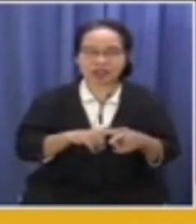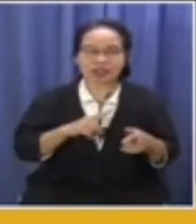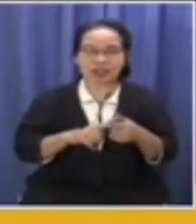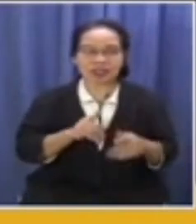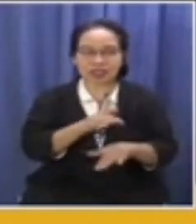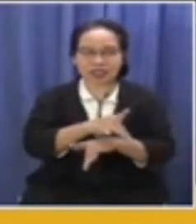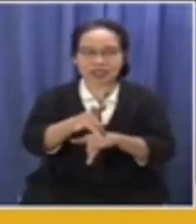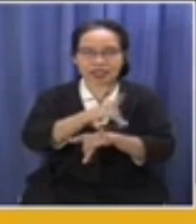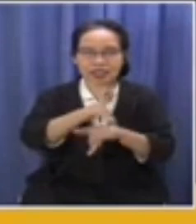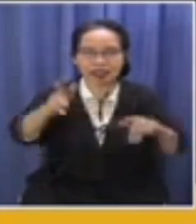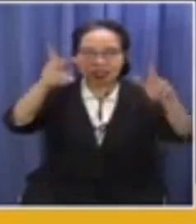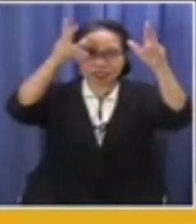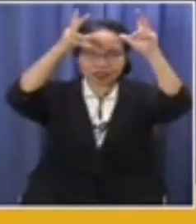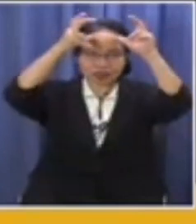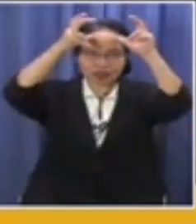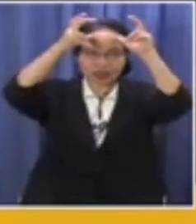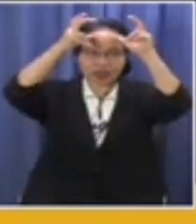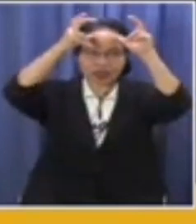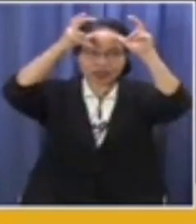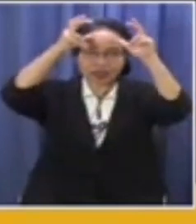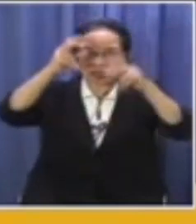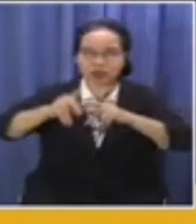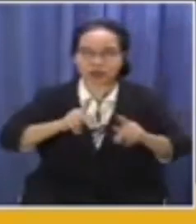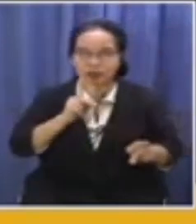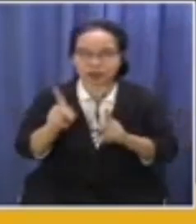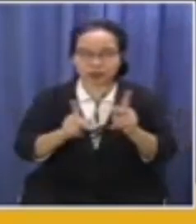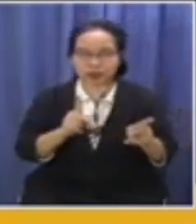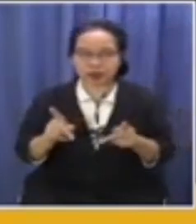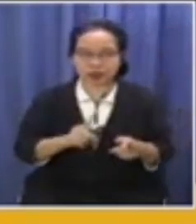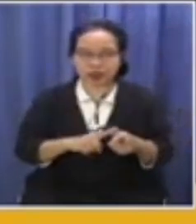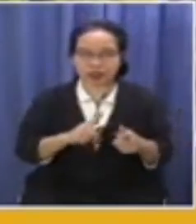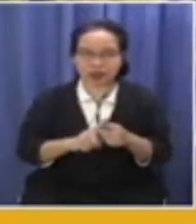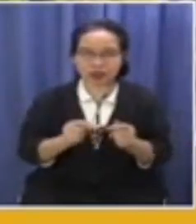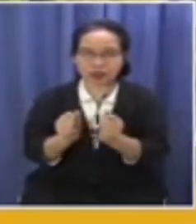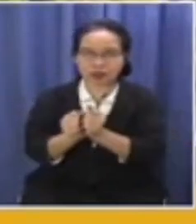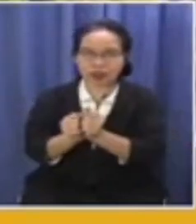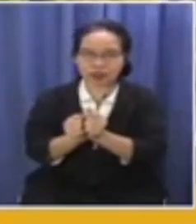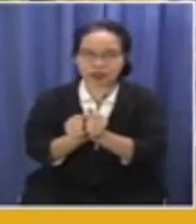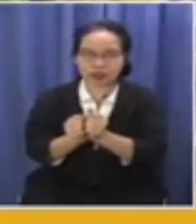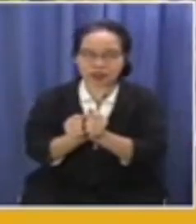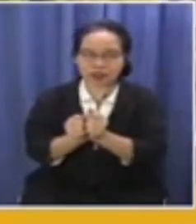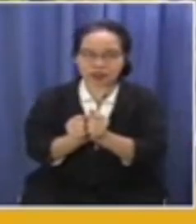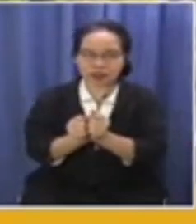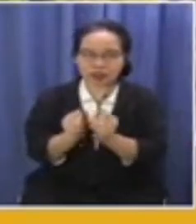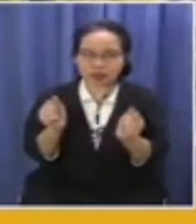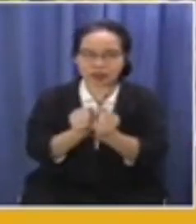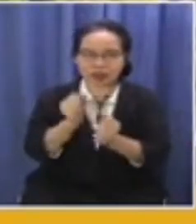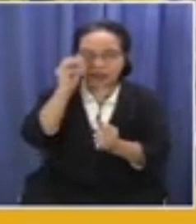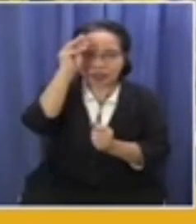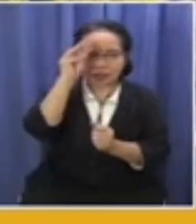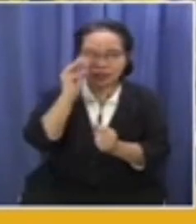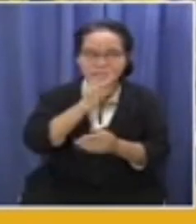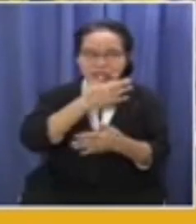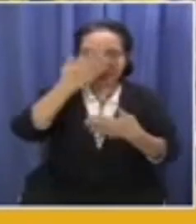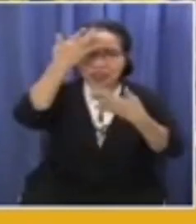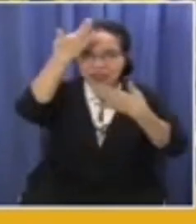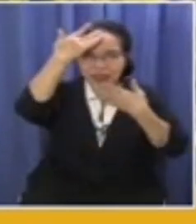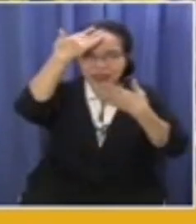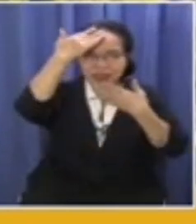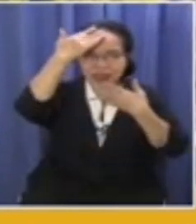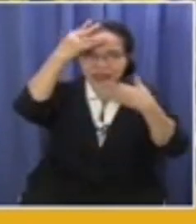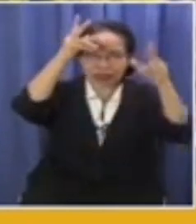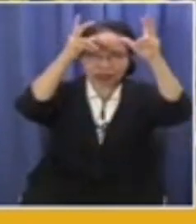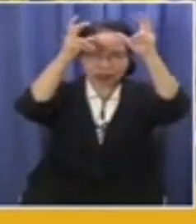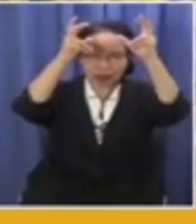dadayain ni ni satanas yung mga tao yung mga kasama niyang sasama sa kanya na madadaya